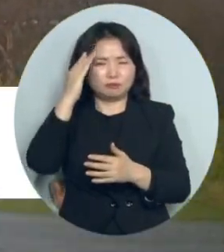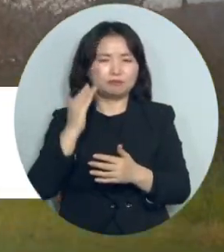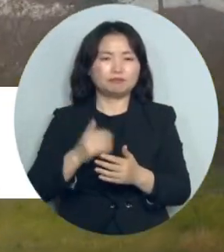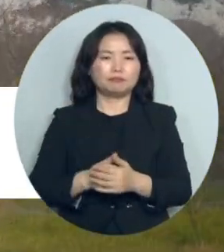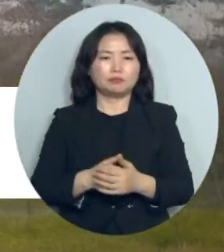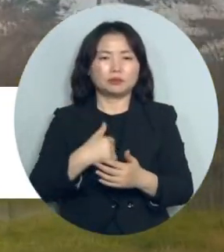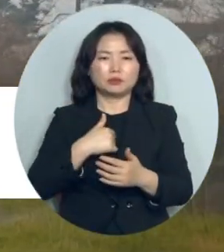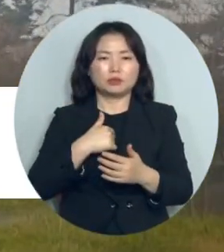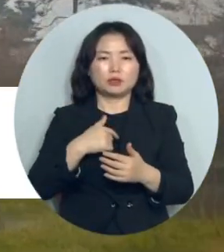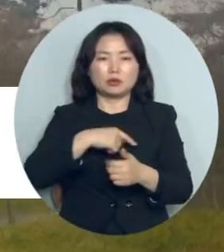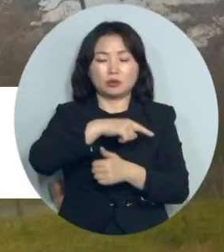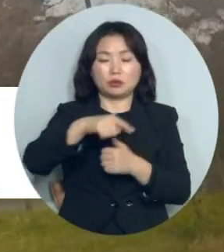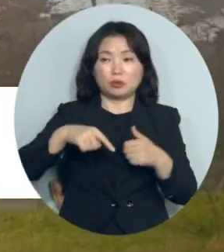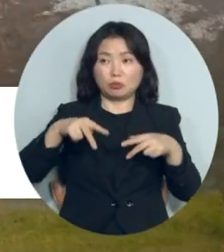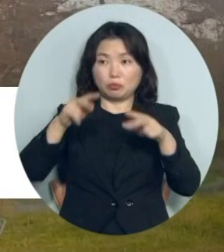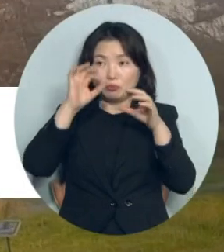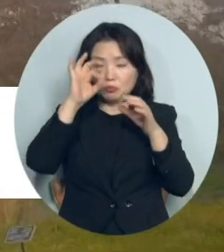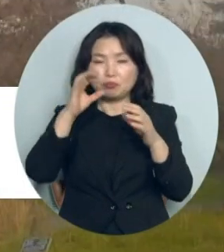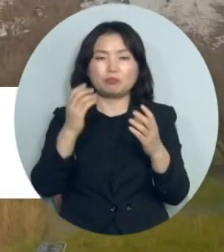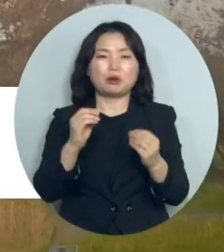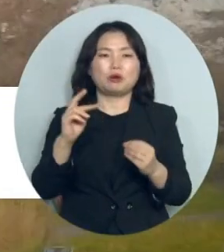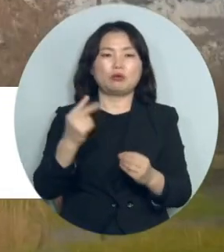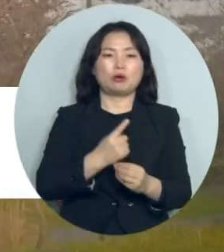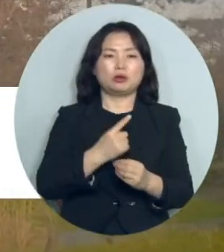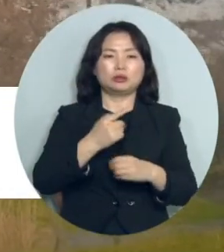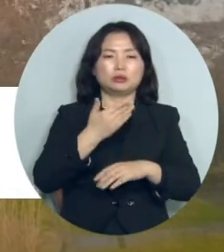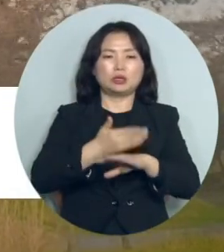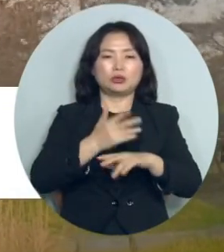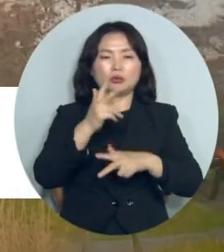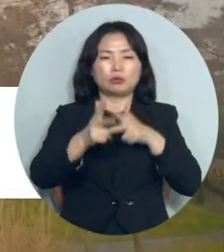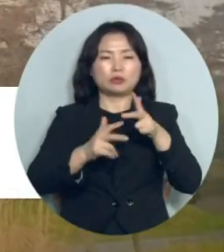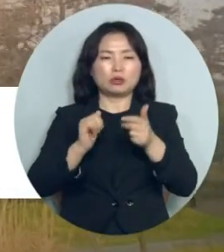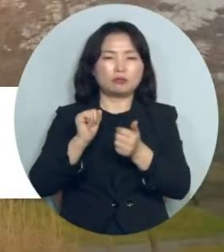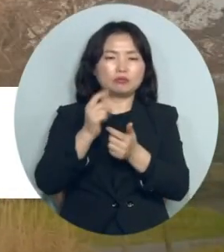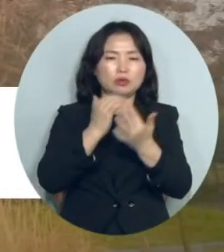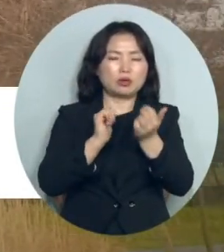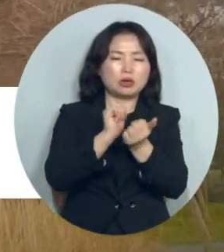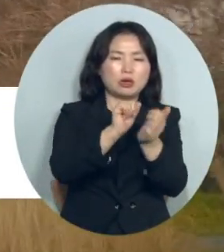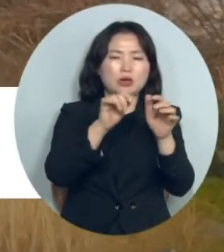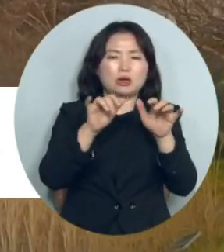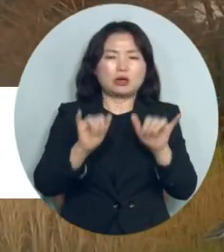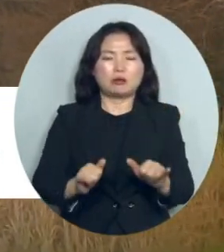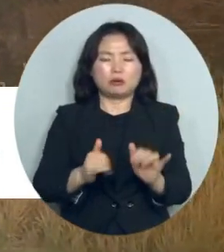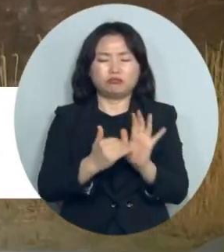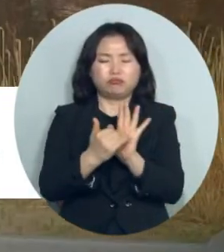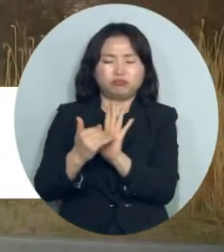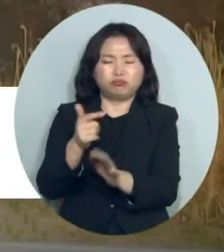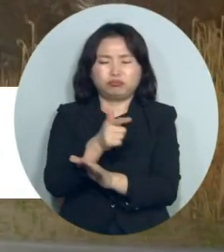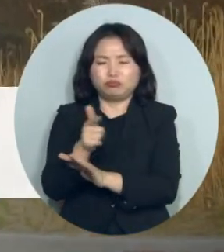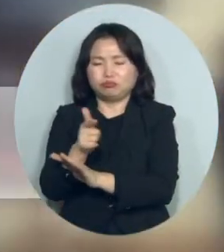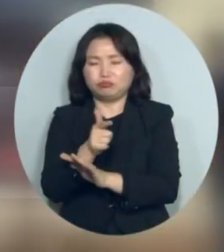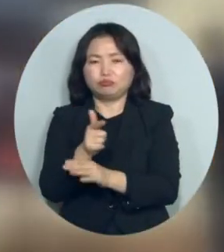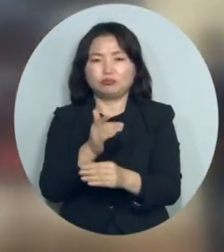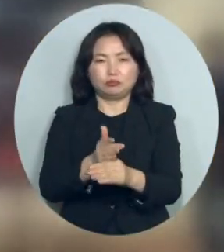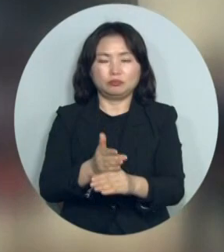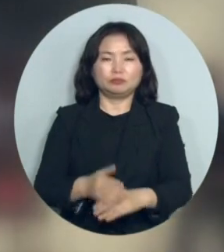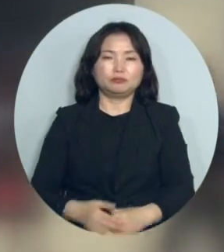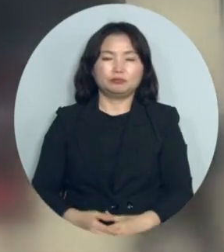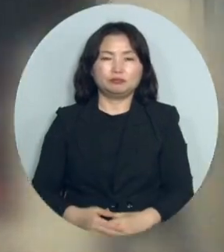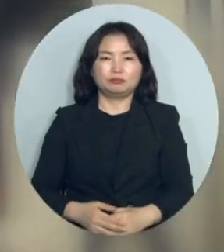제가 좀 힐링 에서 거 보고 왔는데 뭐 다른 공장으로 꿈이 뿐이지만 처럼 시간 터치를 하고